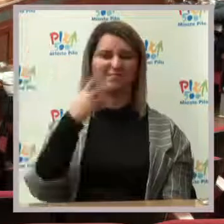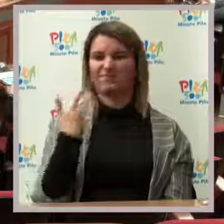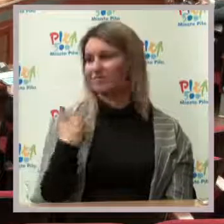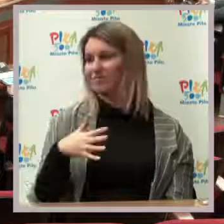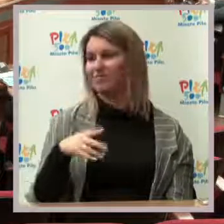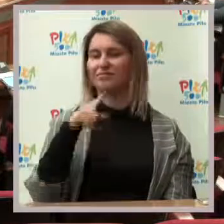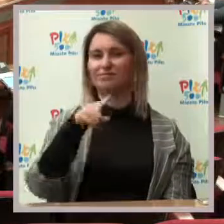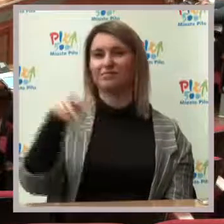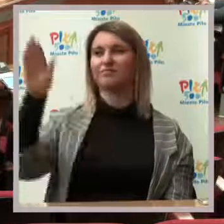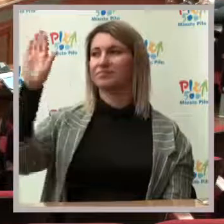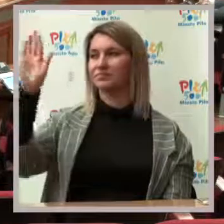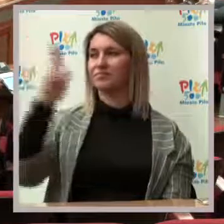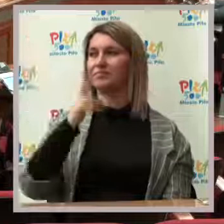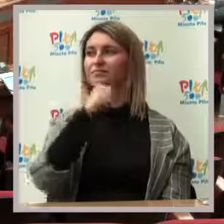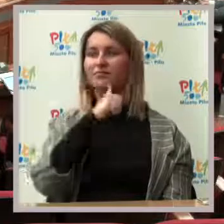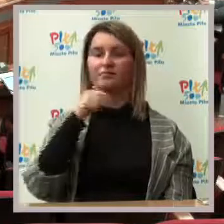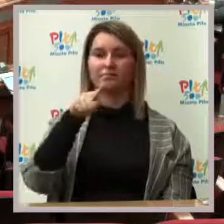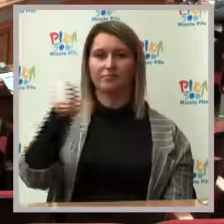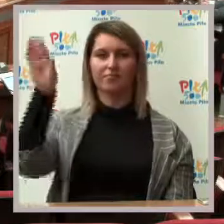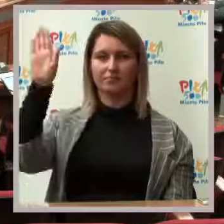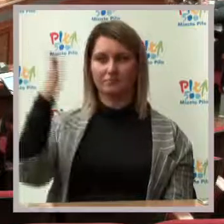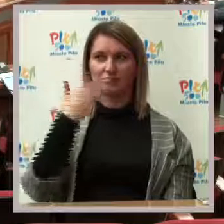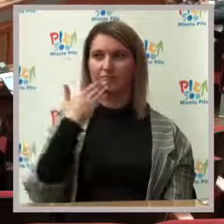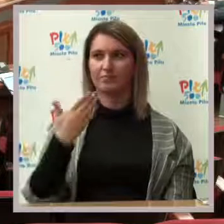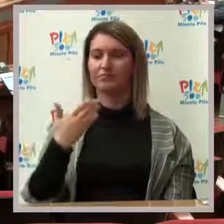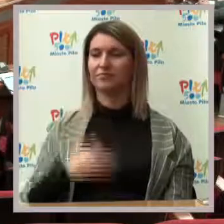jest przeciw? Kto się wstrzymał od głosu?